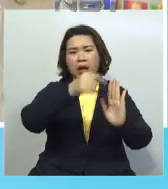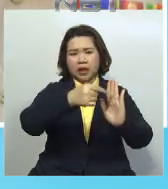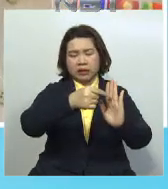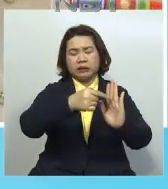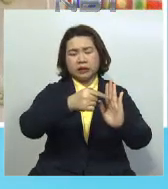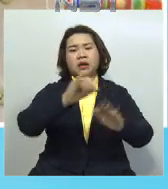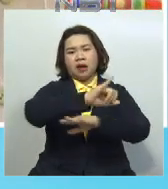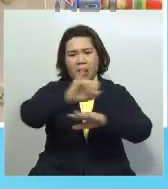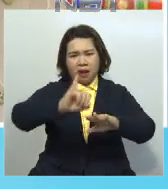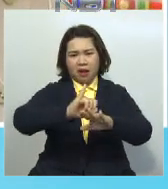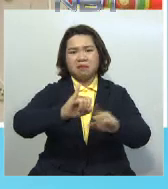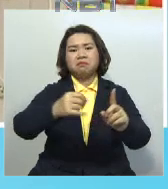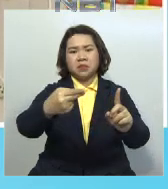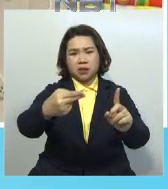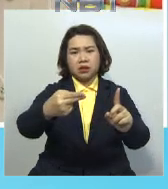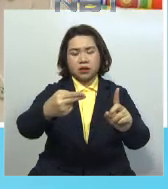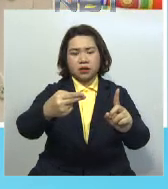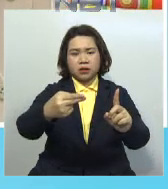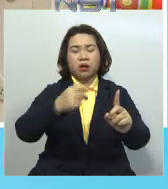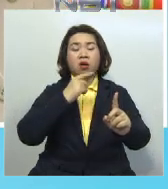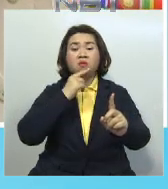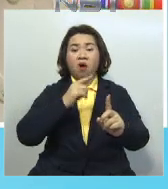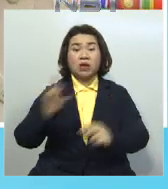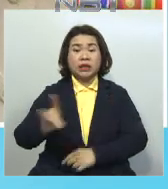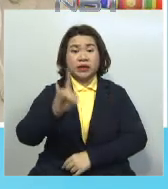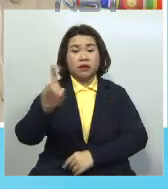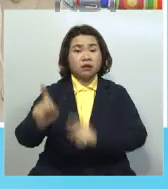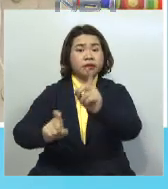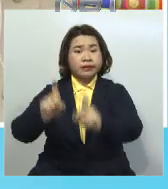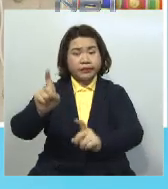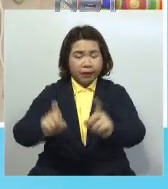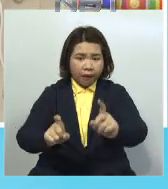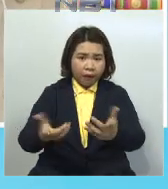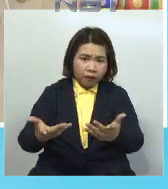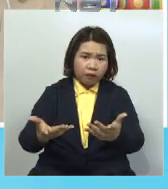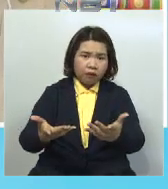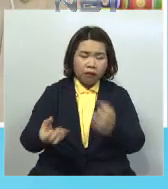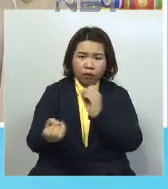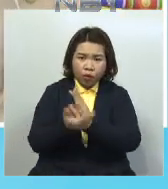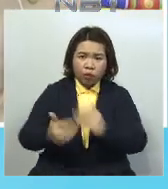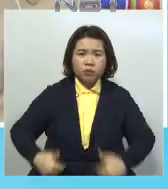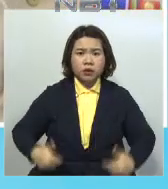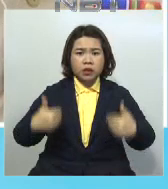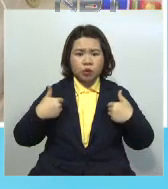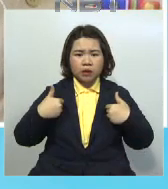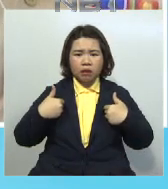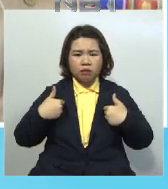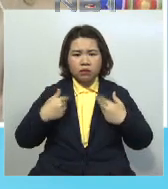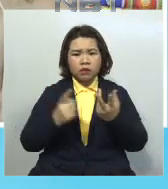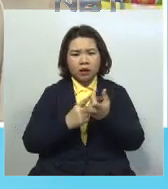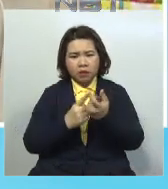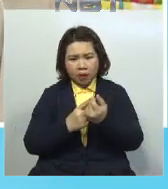หลักหมื่นไร่นะครับหลักหมื่นไร่สำหรับเรื่องของสัตว์ป่าที่เสียหายหรือตายไปเนี่ยเรายังไม่ได้คำนวณตร